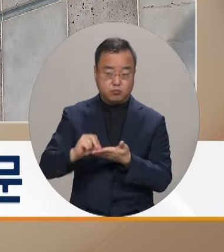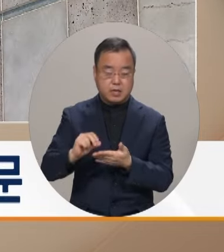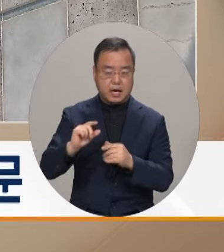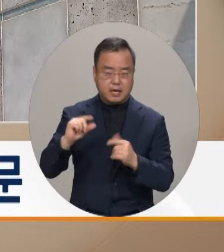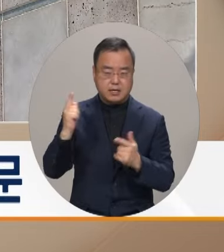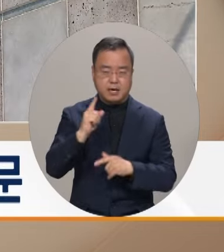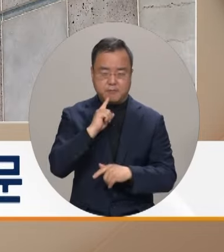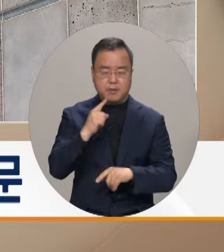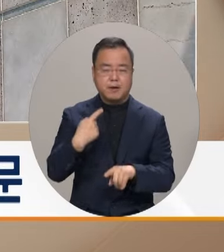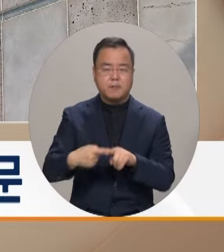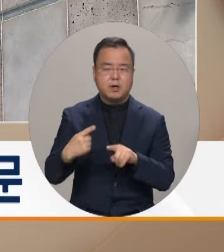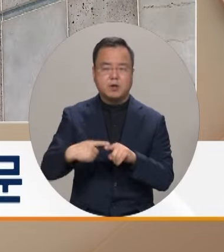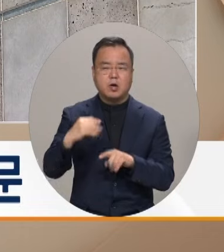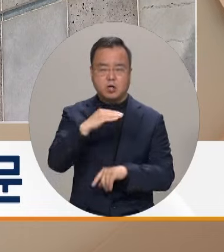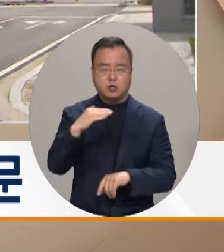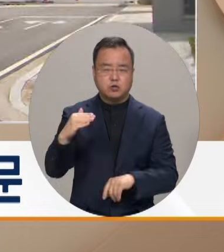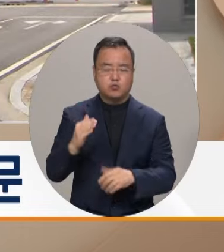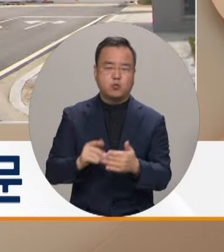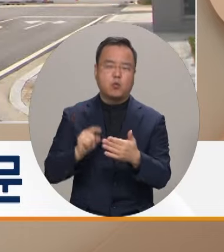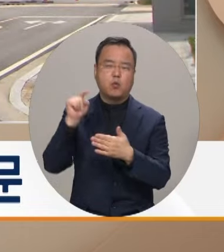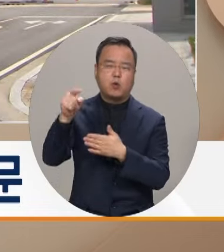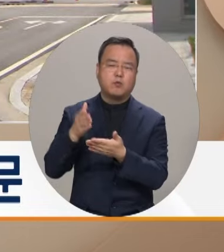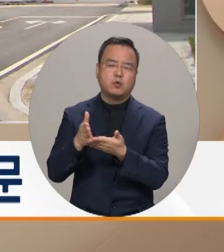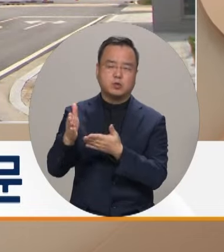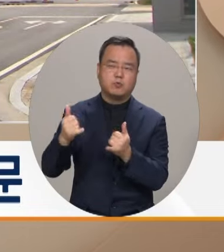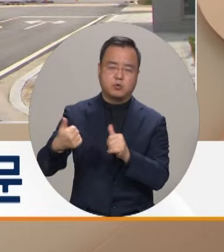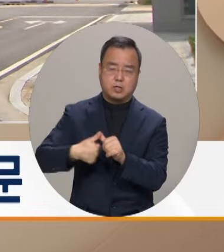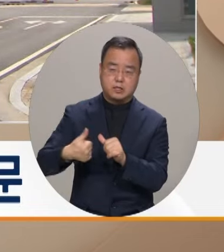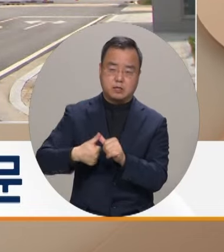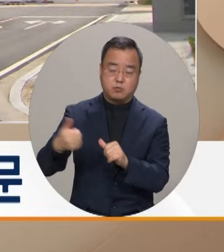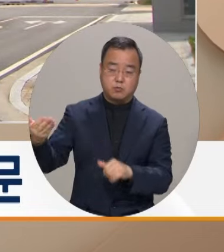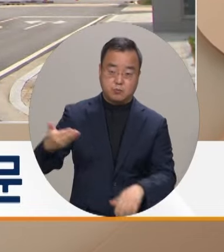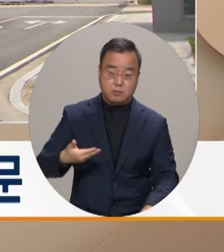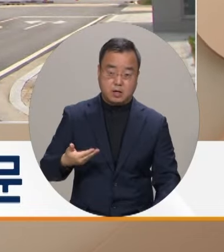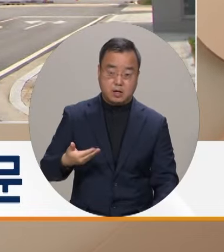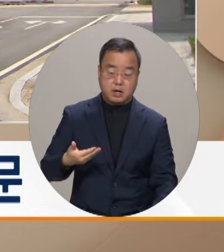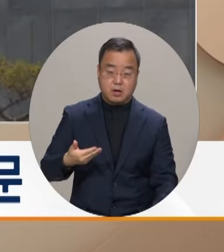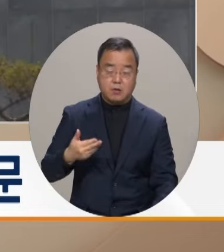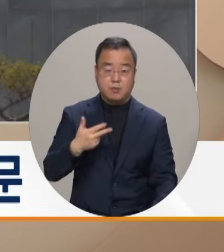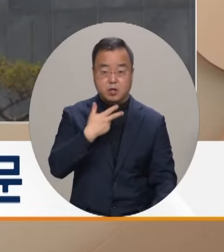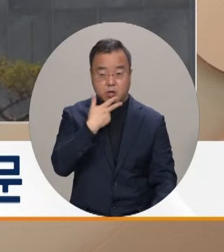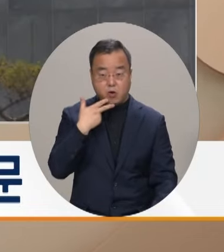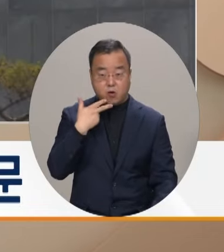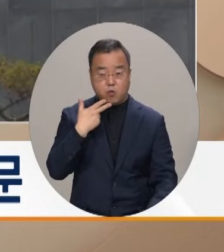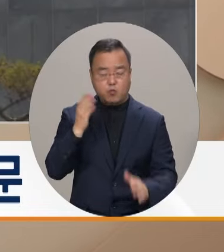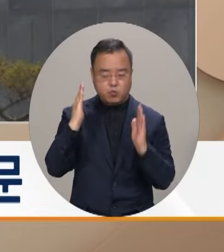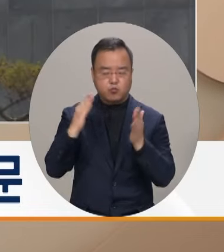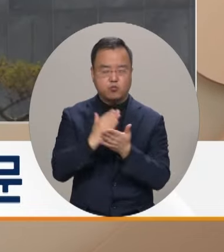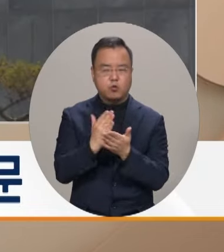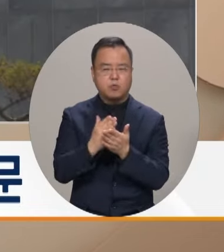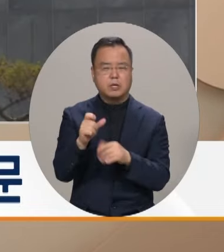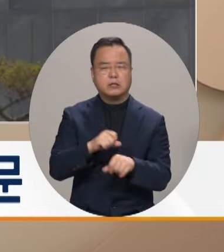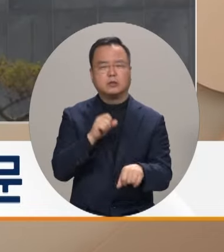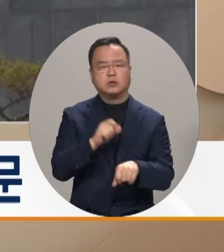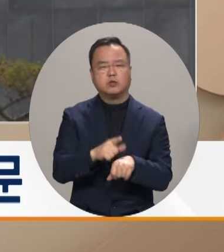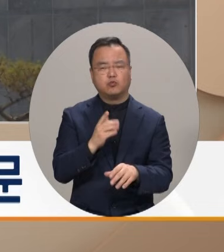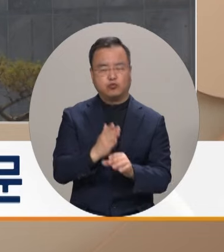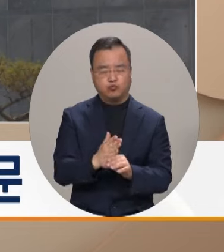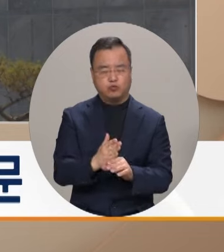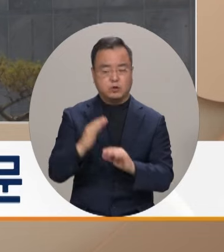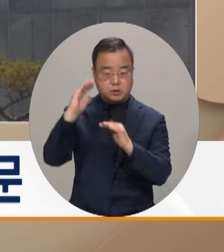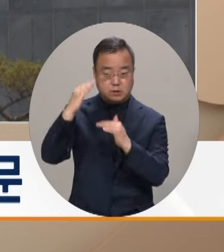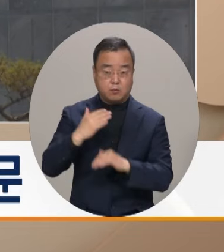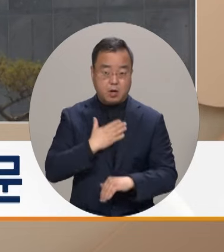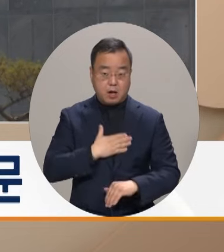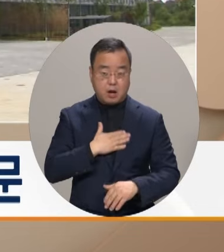기준을 강조해서 외부 부 전문가에게 자문을 받았습니다이 영어는 과목의 특성상이 지문을 알고 있으면